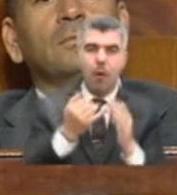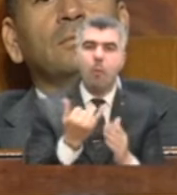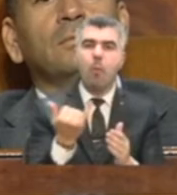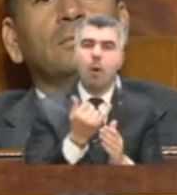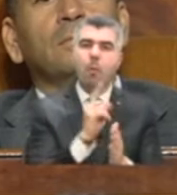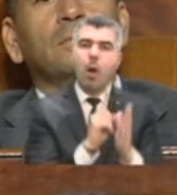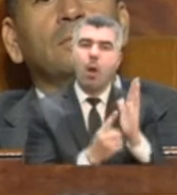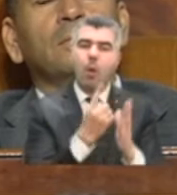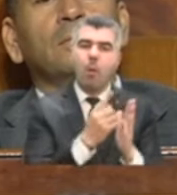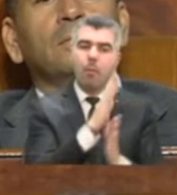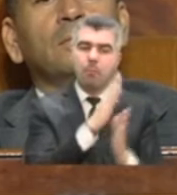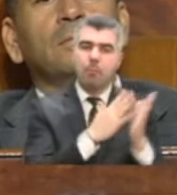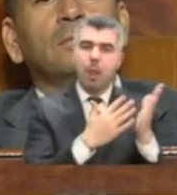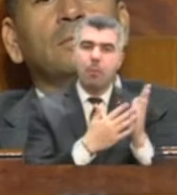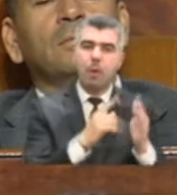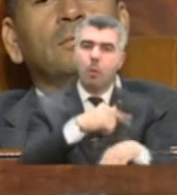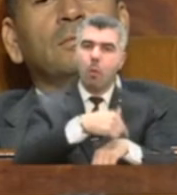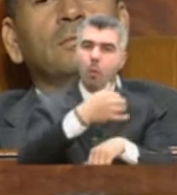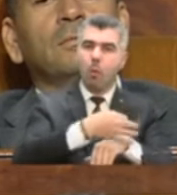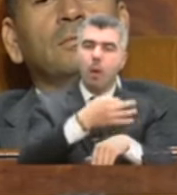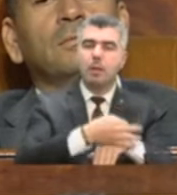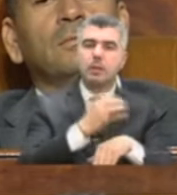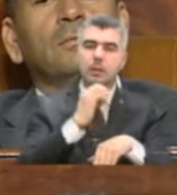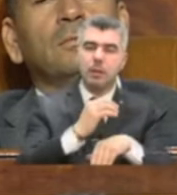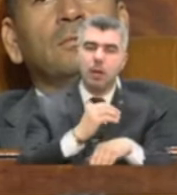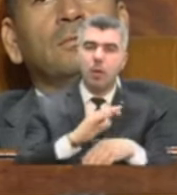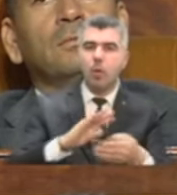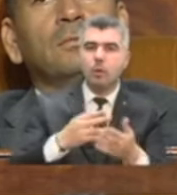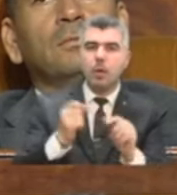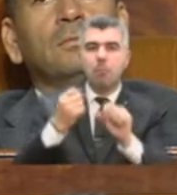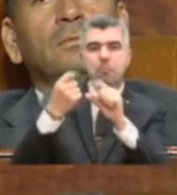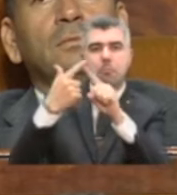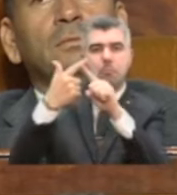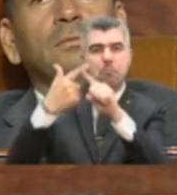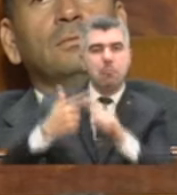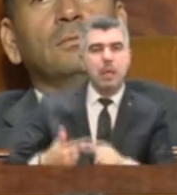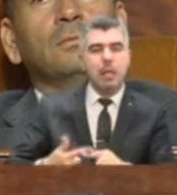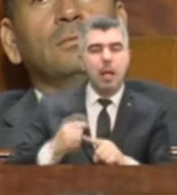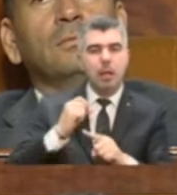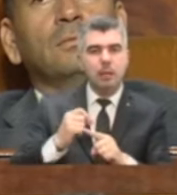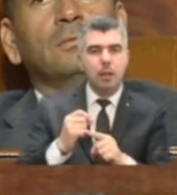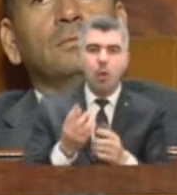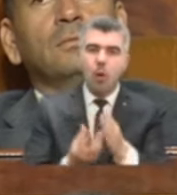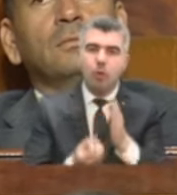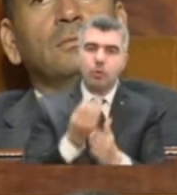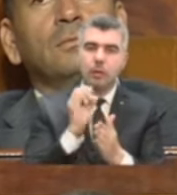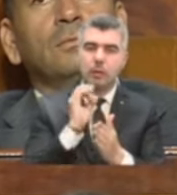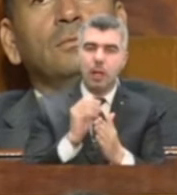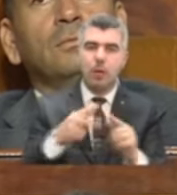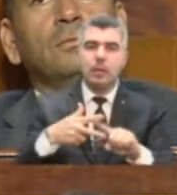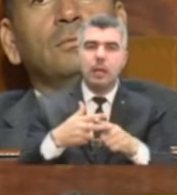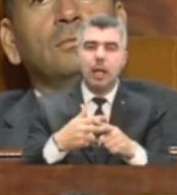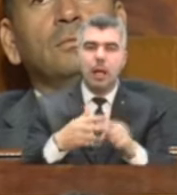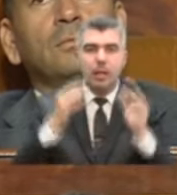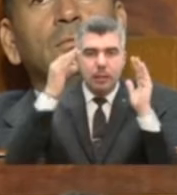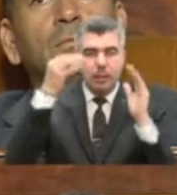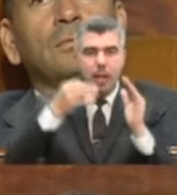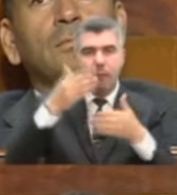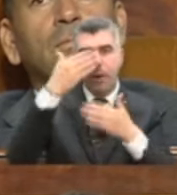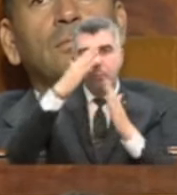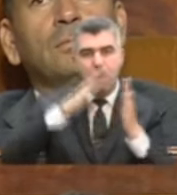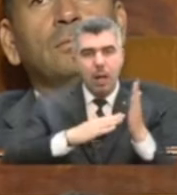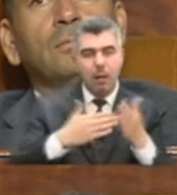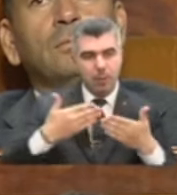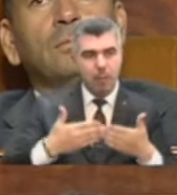المحددة والأجندة الزمنية المرسومة والكلفة المالية المطلوبة لتأسيس صناعة ثقافية تليق بالمغرب